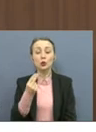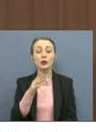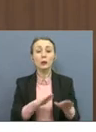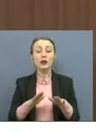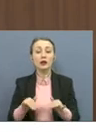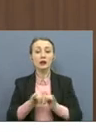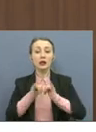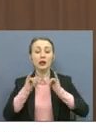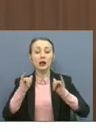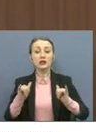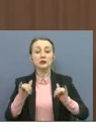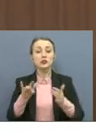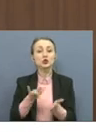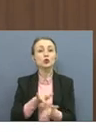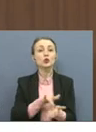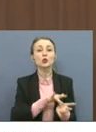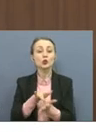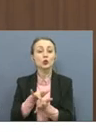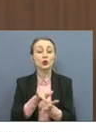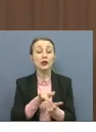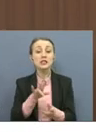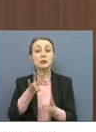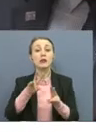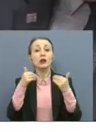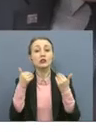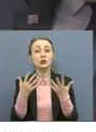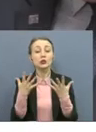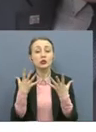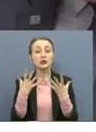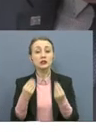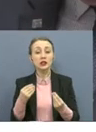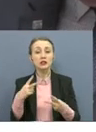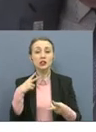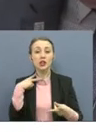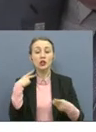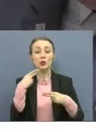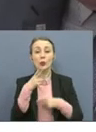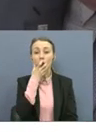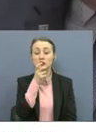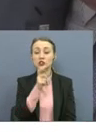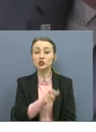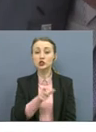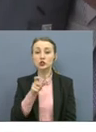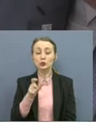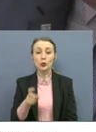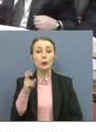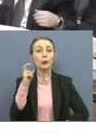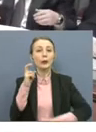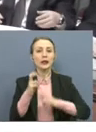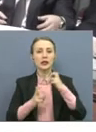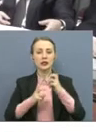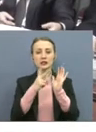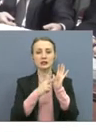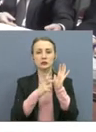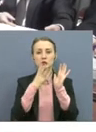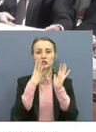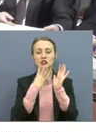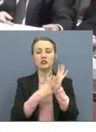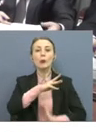қажет екендігін шегелеп тапсырды. Сонымен қатар Ермек Боранбайұлы жаңа жыл мерекесі қарсаңында шарықтап кеткен азық-түлік бағасын ретке келтіруді